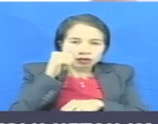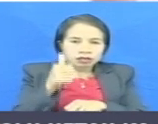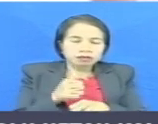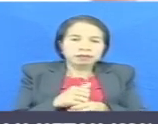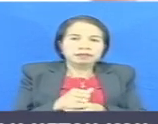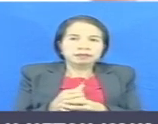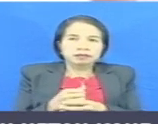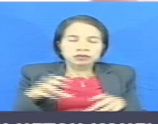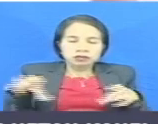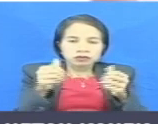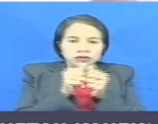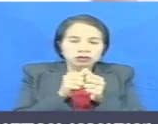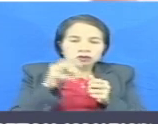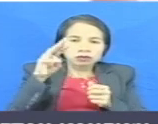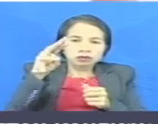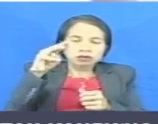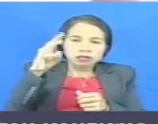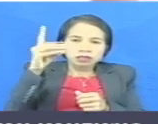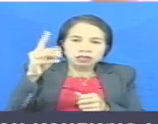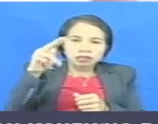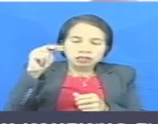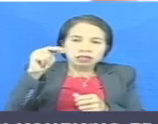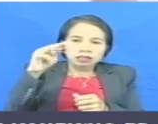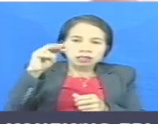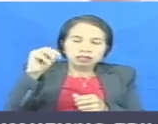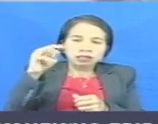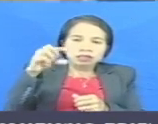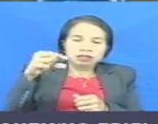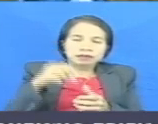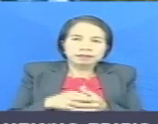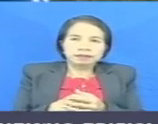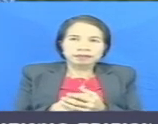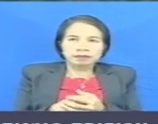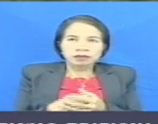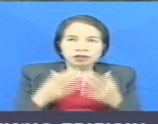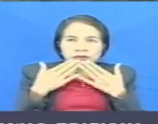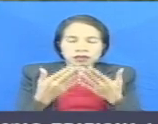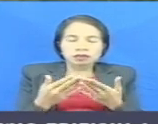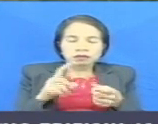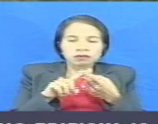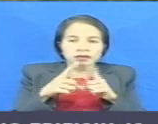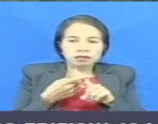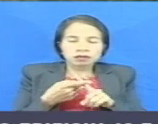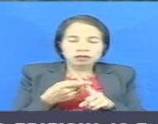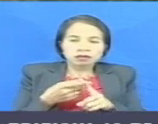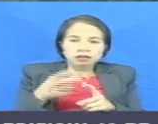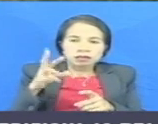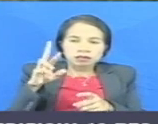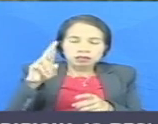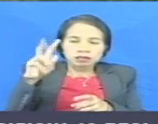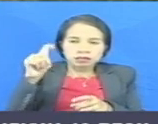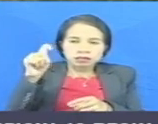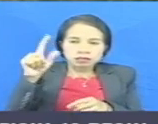Timor Leste. Digita bamutu ke tomnya belung ersilia rego. Dia kobrigada belung nang ruai studio sentral